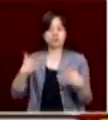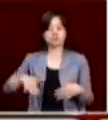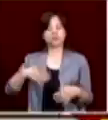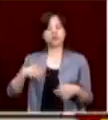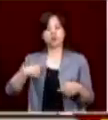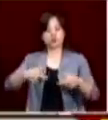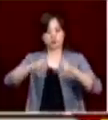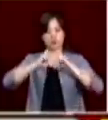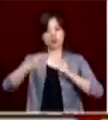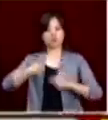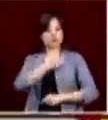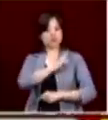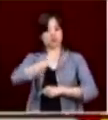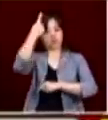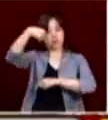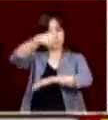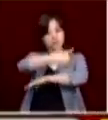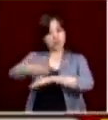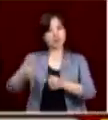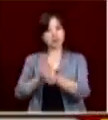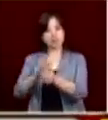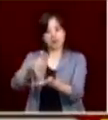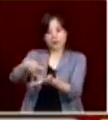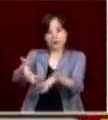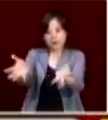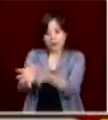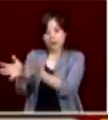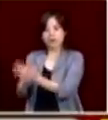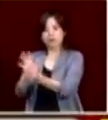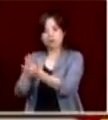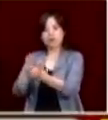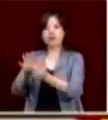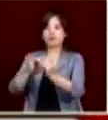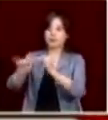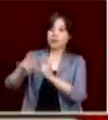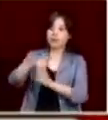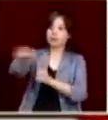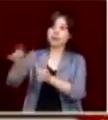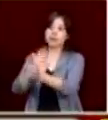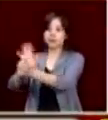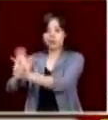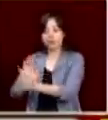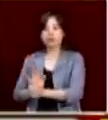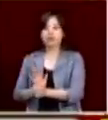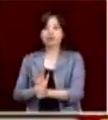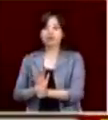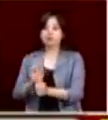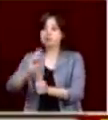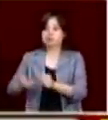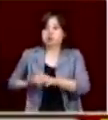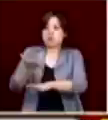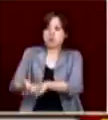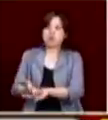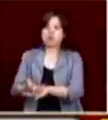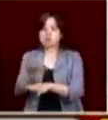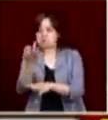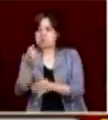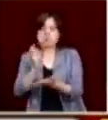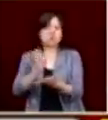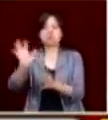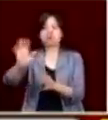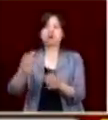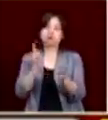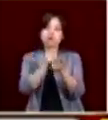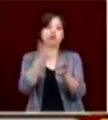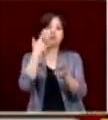着等来故乡，为了这弱势这乡亲服务，吼、哦，无算代价啦。对爸母孝